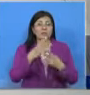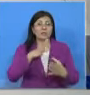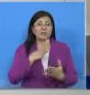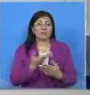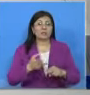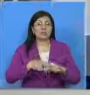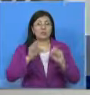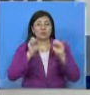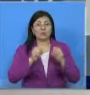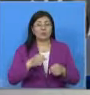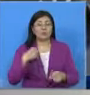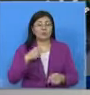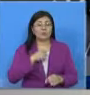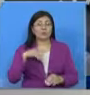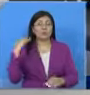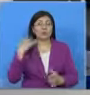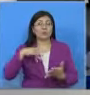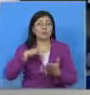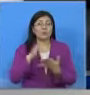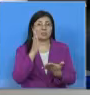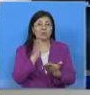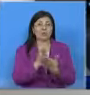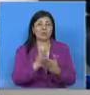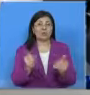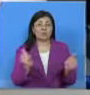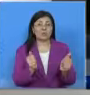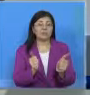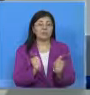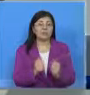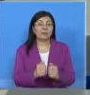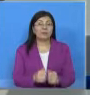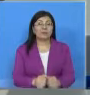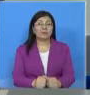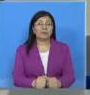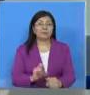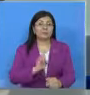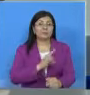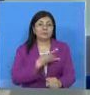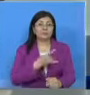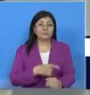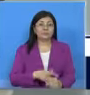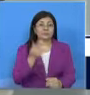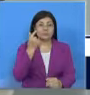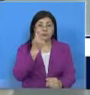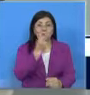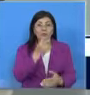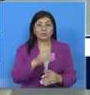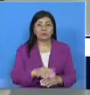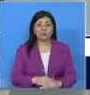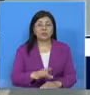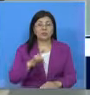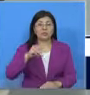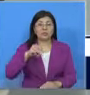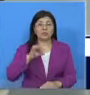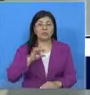бүгінде бұл мүмкіндік осы орталықта бар. Жақында ғана аппаратқа ие болды. Нәрестенің көз торының ішінде